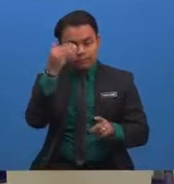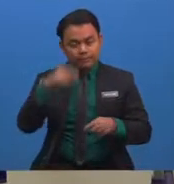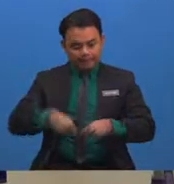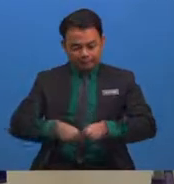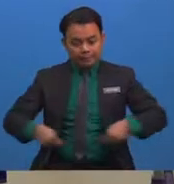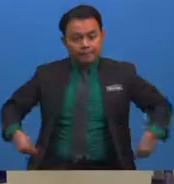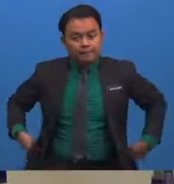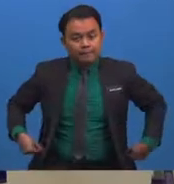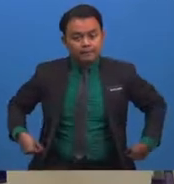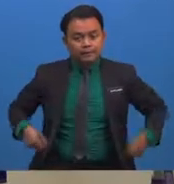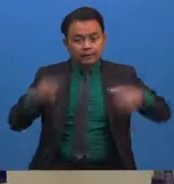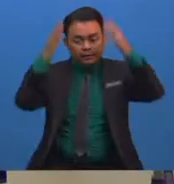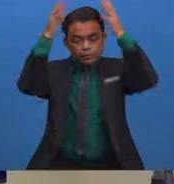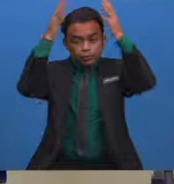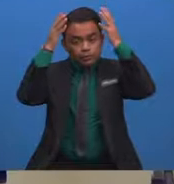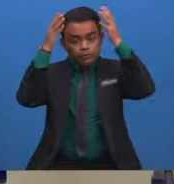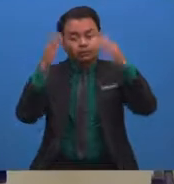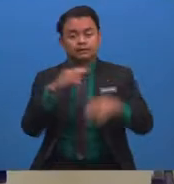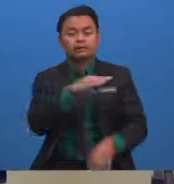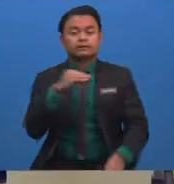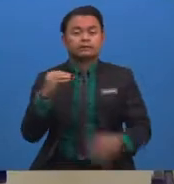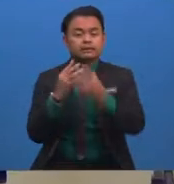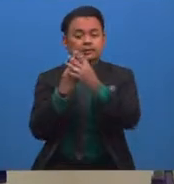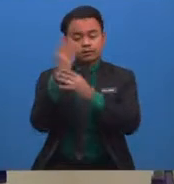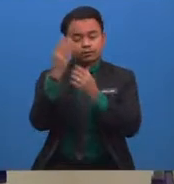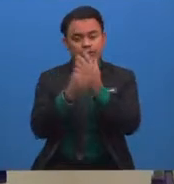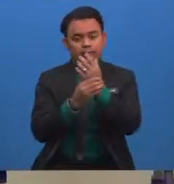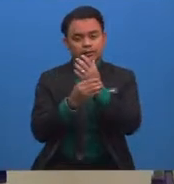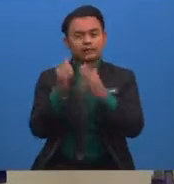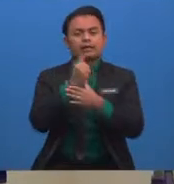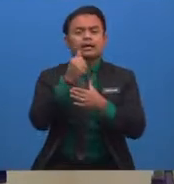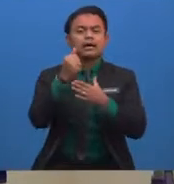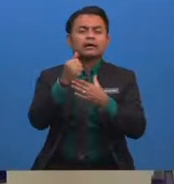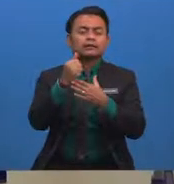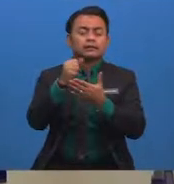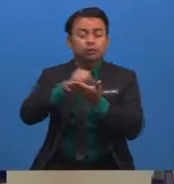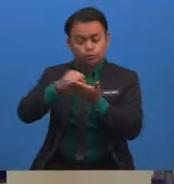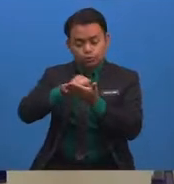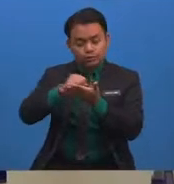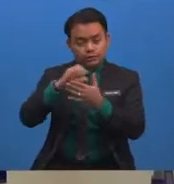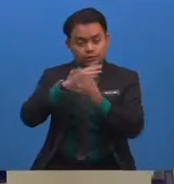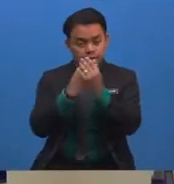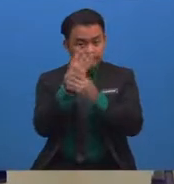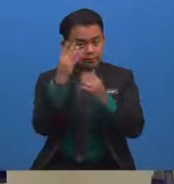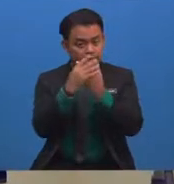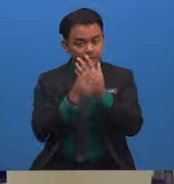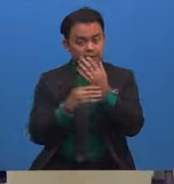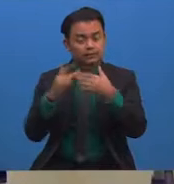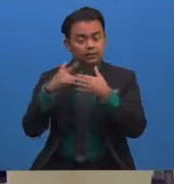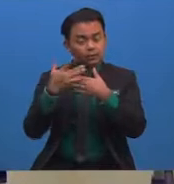kepala dan memakai sarung tangan atau mencuci tangan terlebih dahulu.